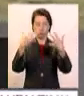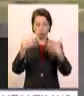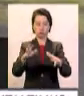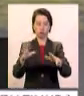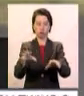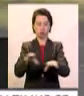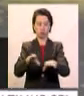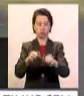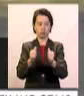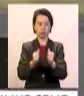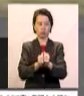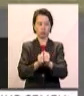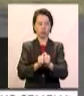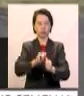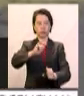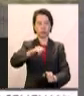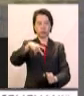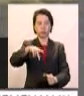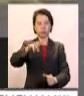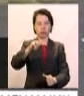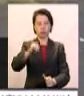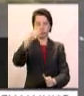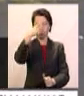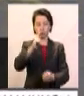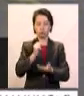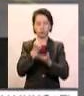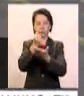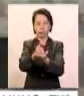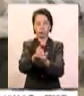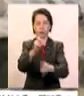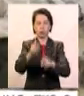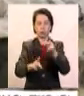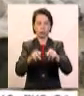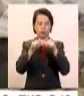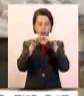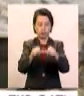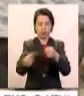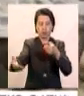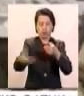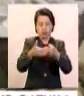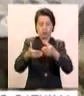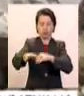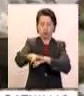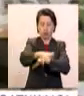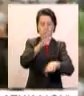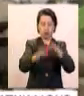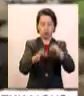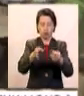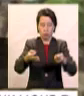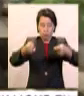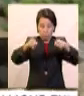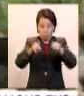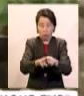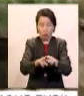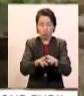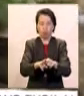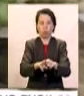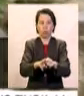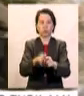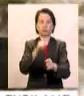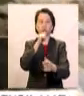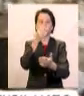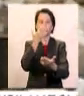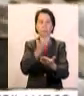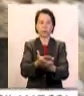turut diambil Akatan Pertahanan Awam Malaysia APM bagi membantu penduduk yang tinggal berdekatan pantai sekiranya berlaku kejadian